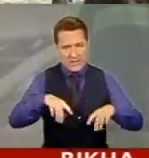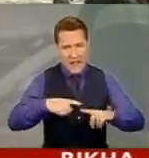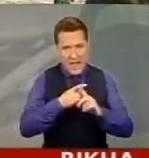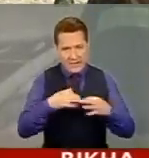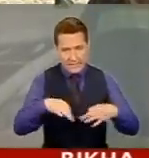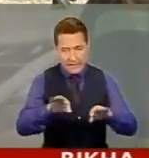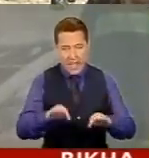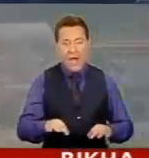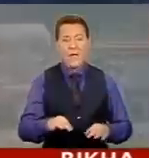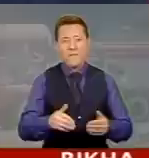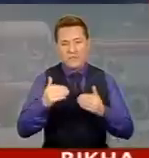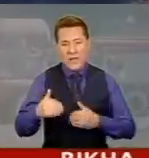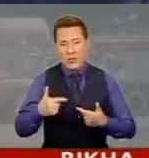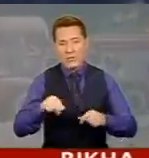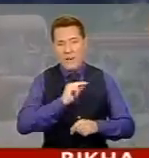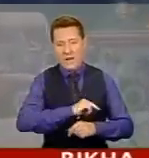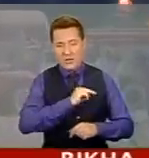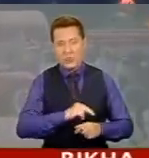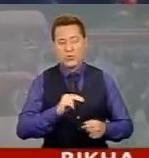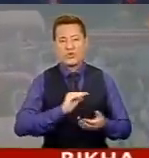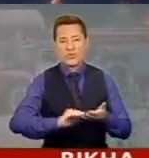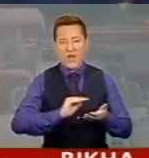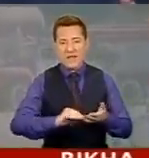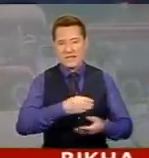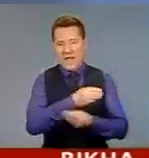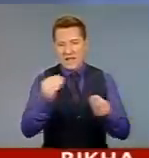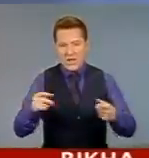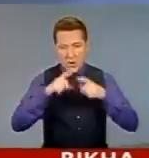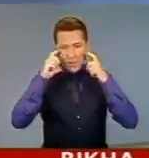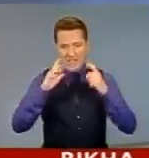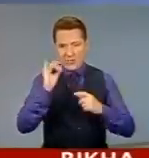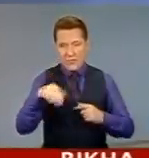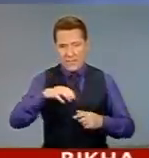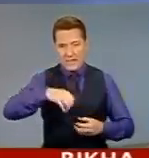рятувальники відпочивають і де працюють журналісти, роздають маски від диму, а ще тут організували таку велику кухню.